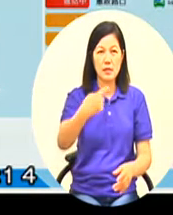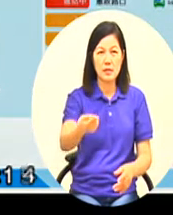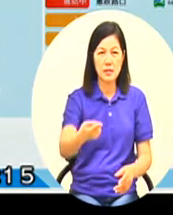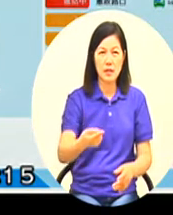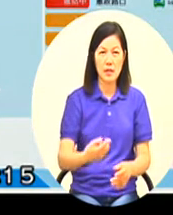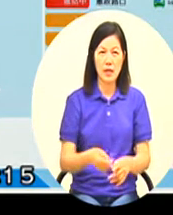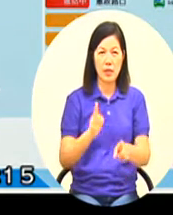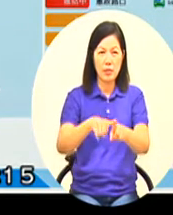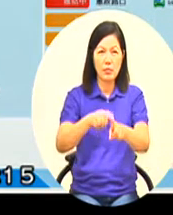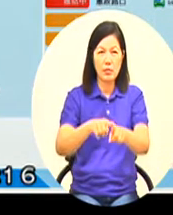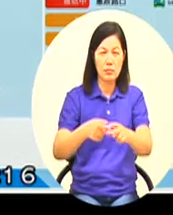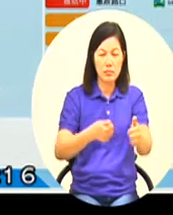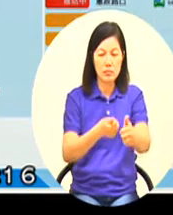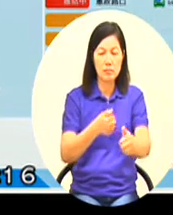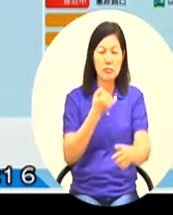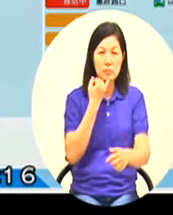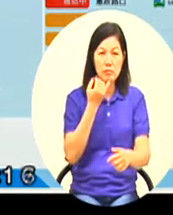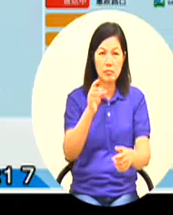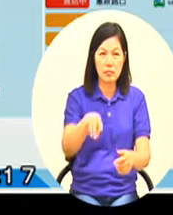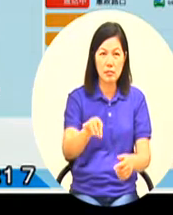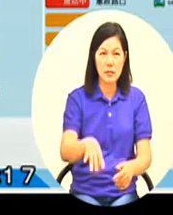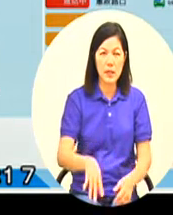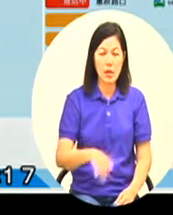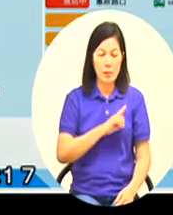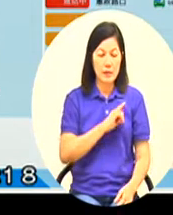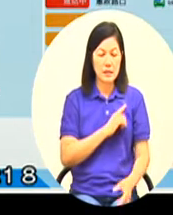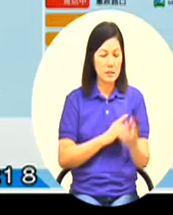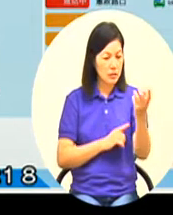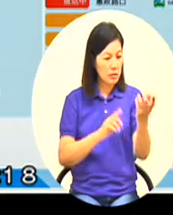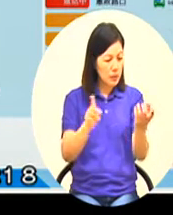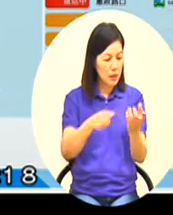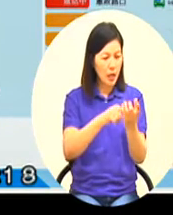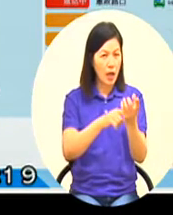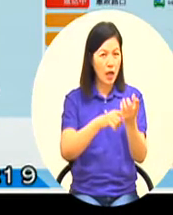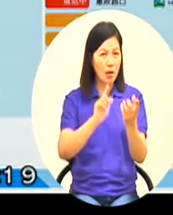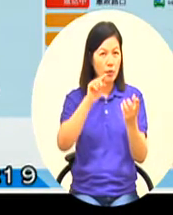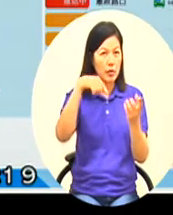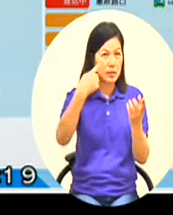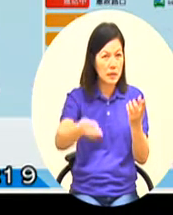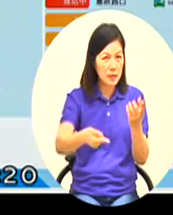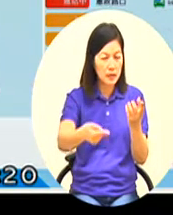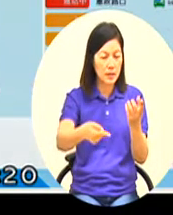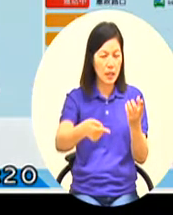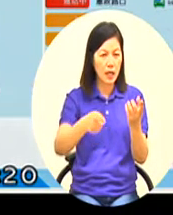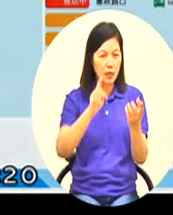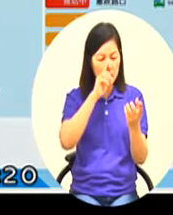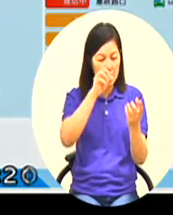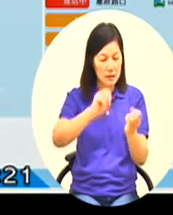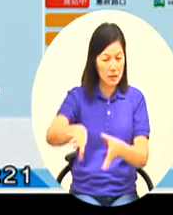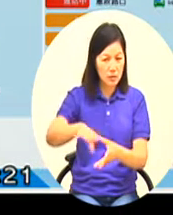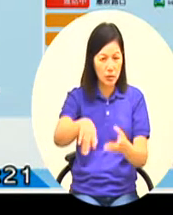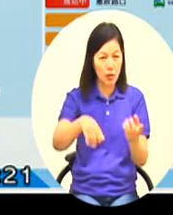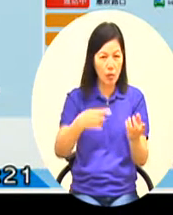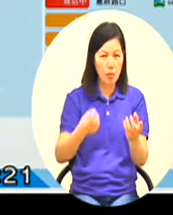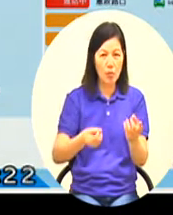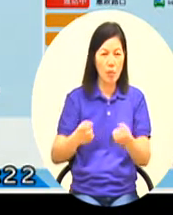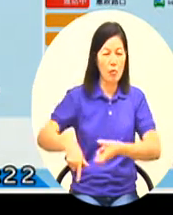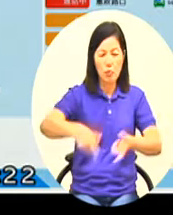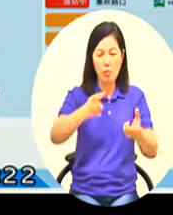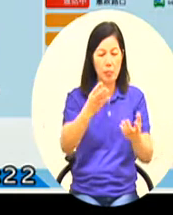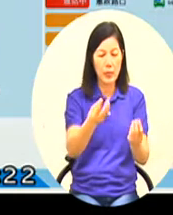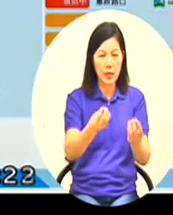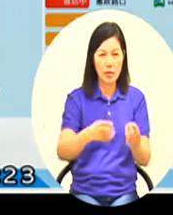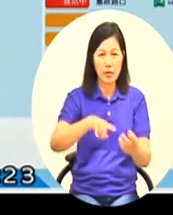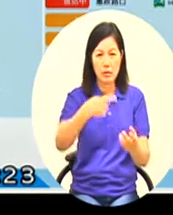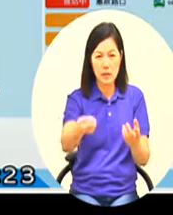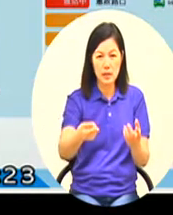APP，是不是我们只要拿起手机就知道说，我下一站可能我今天没有到垃圾，我下一站就可以到哪里？我